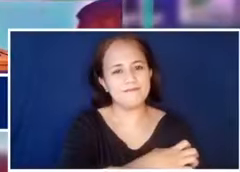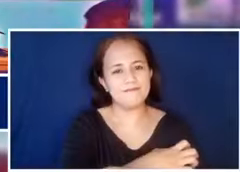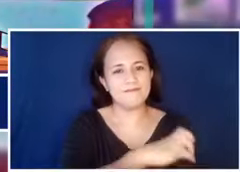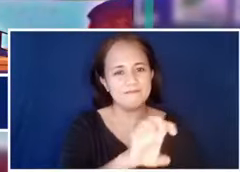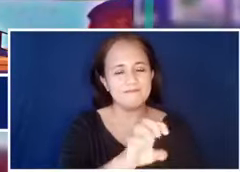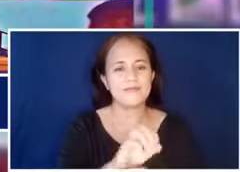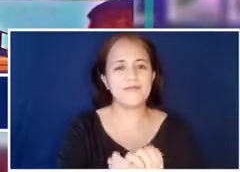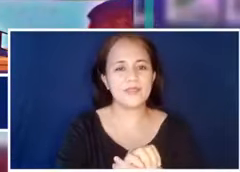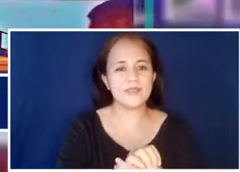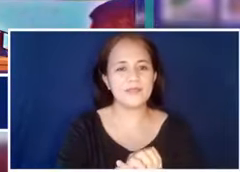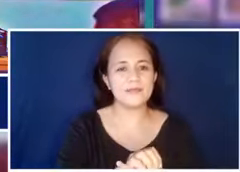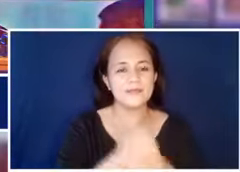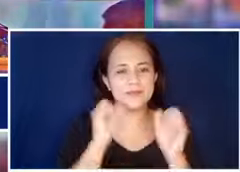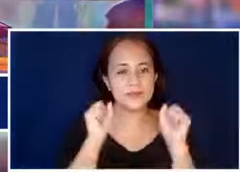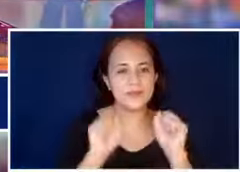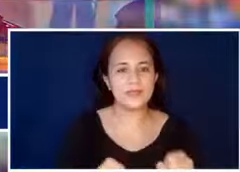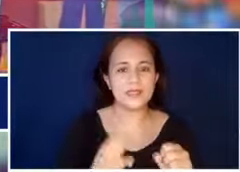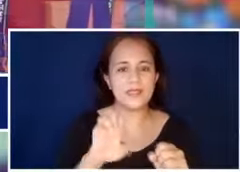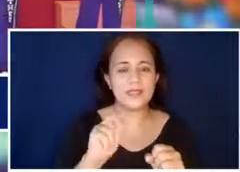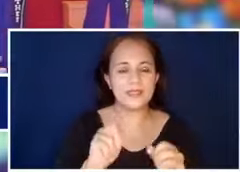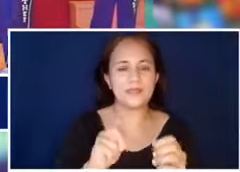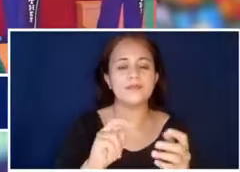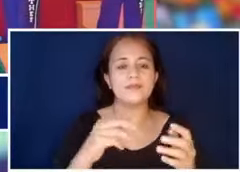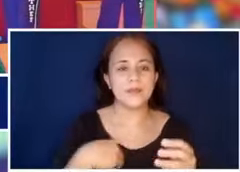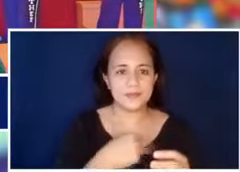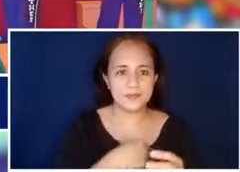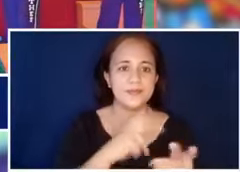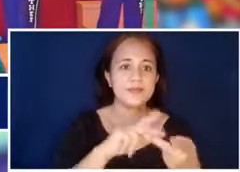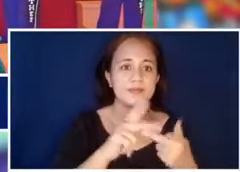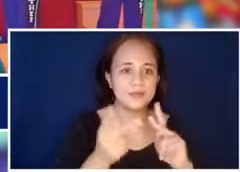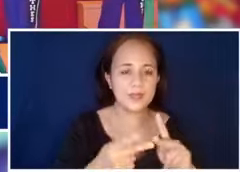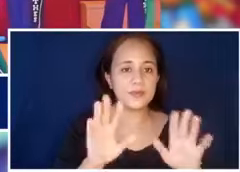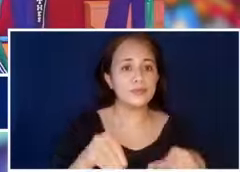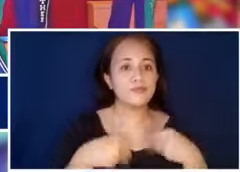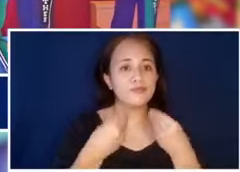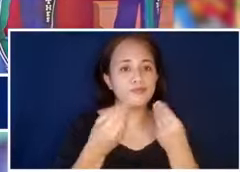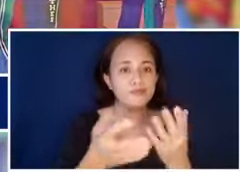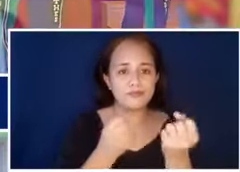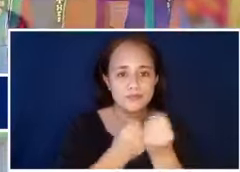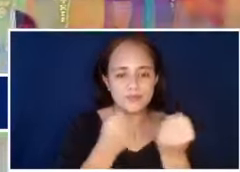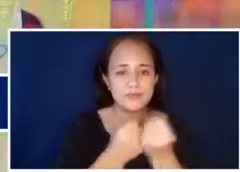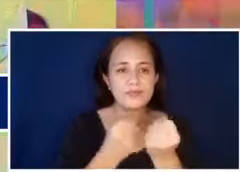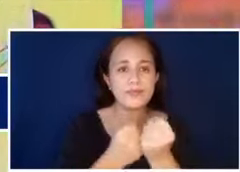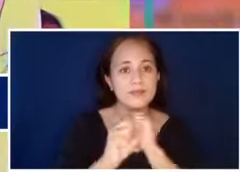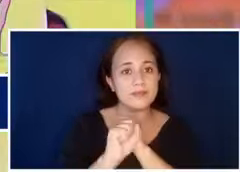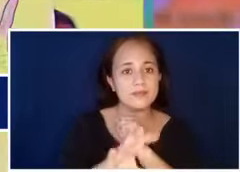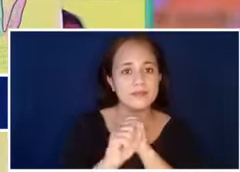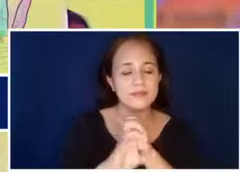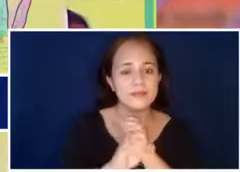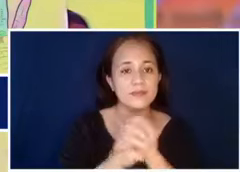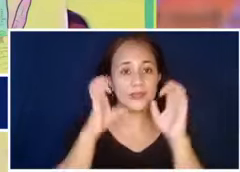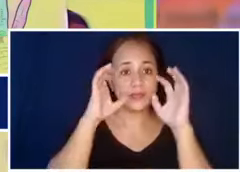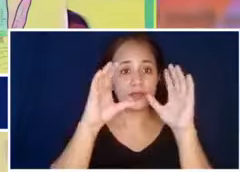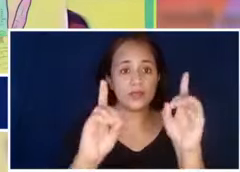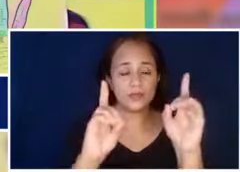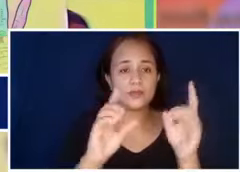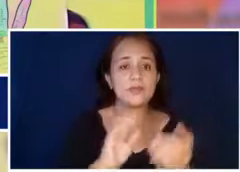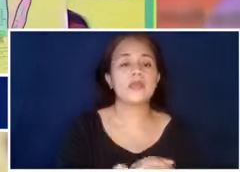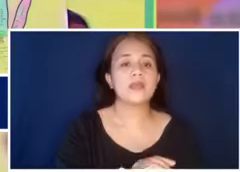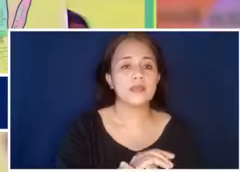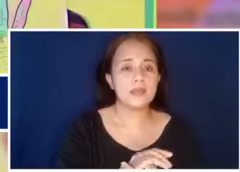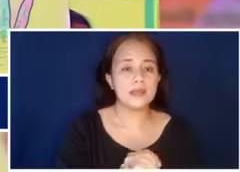Pagpapalakas ng kapasidad ng INAT members at partners at pagbibigay suporta sa mga advokasiyang pang-edukasyon